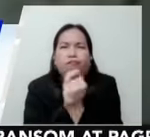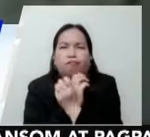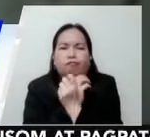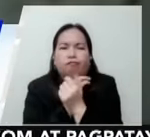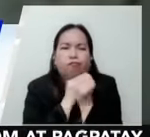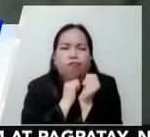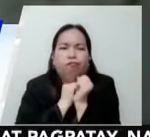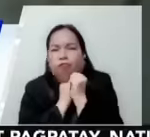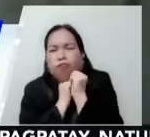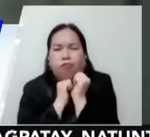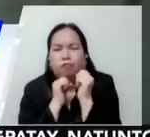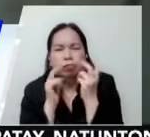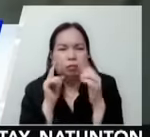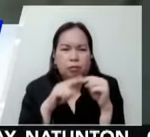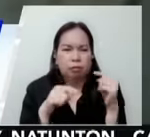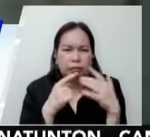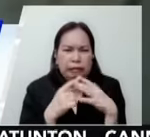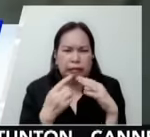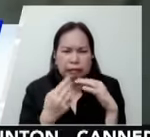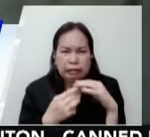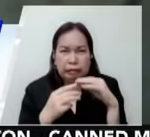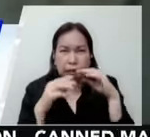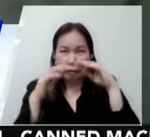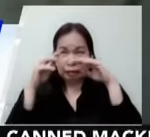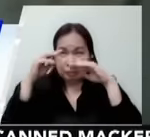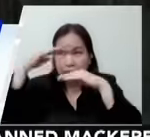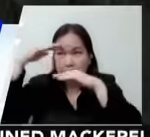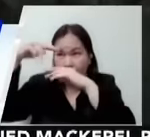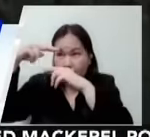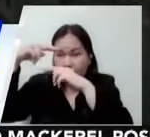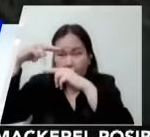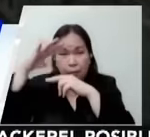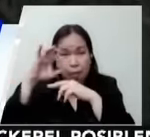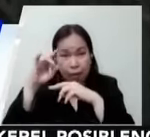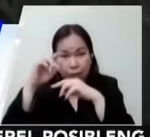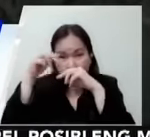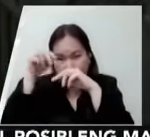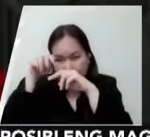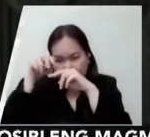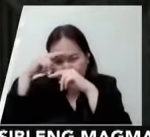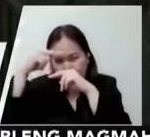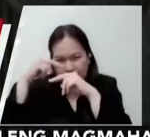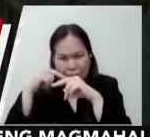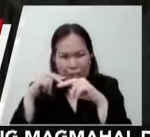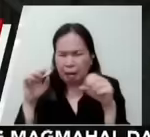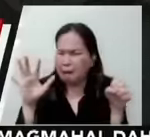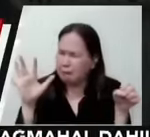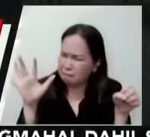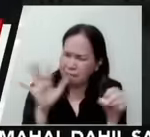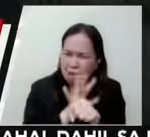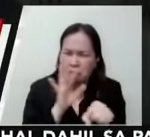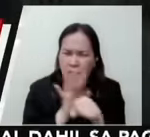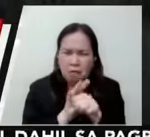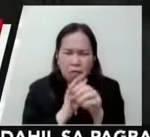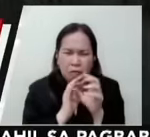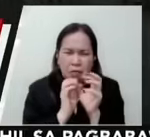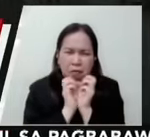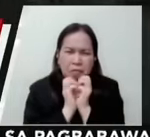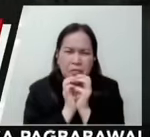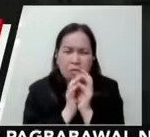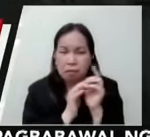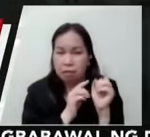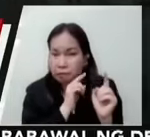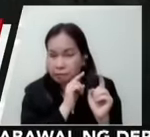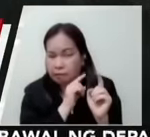hanggang sa ilalim ng mga double-deck bed na nakahiga. Ganito ka-congested dito. Ang seldang ito na dapat